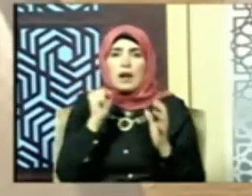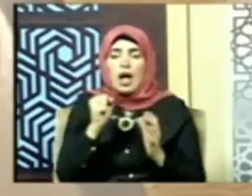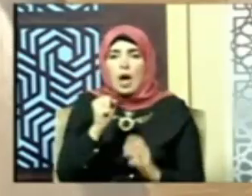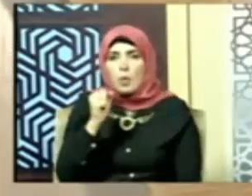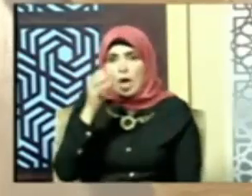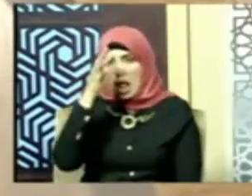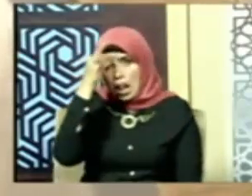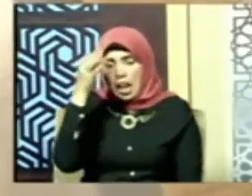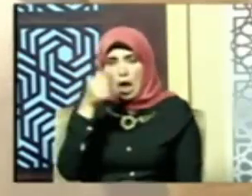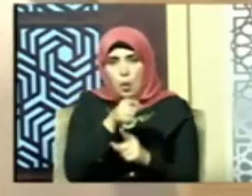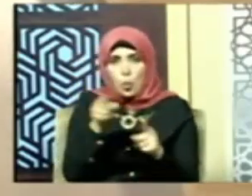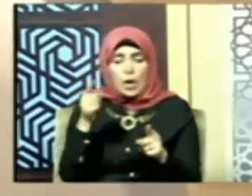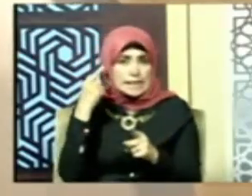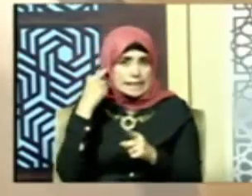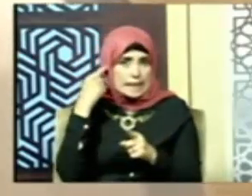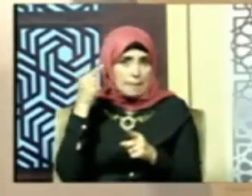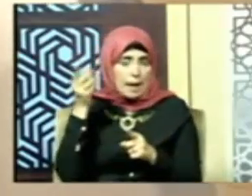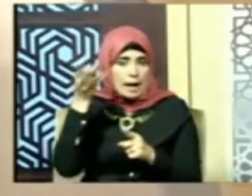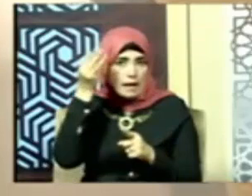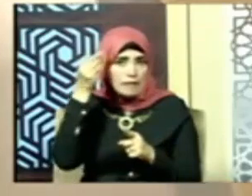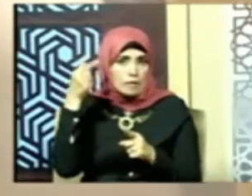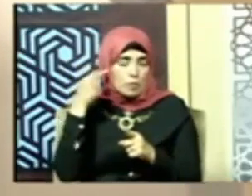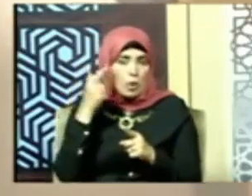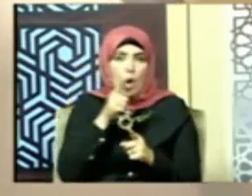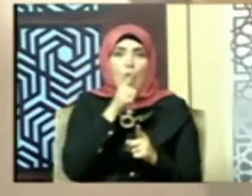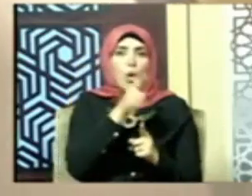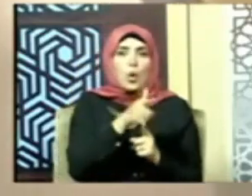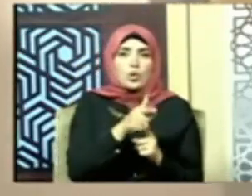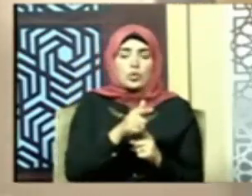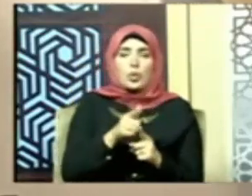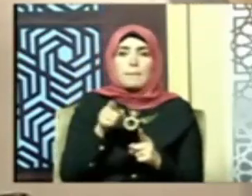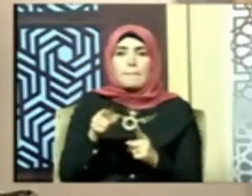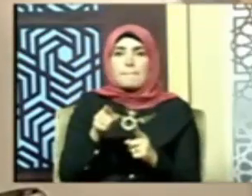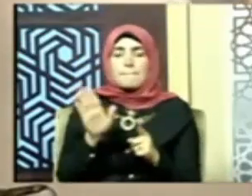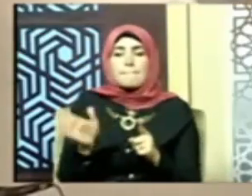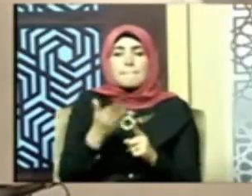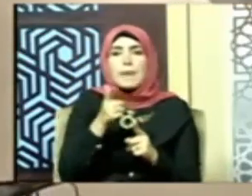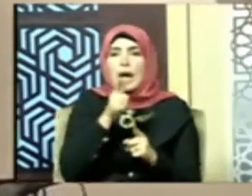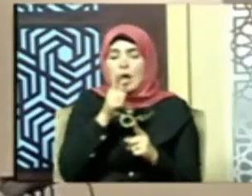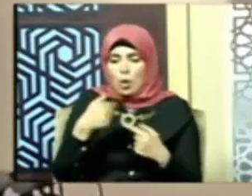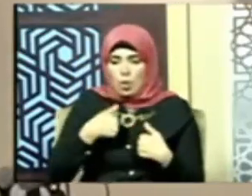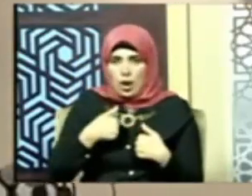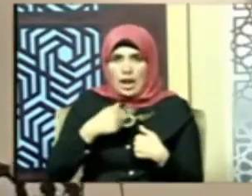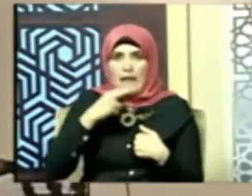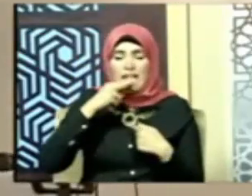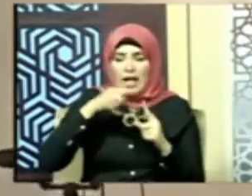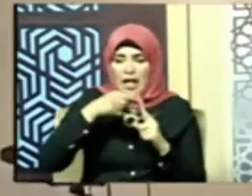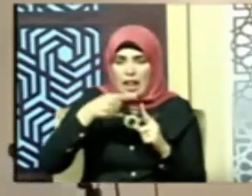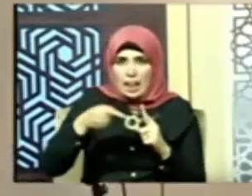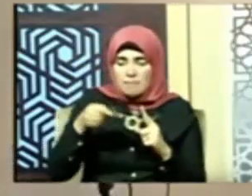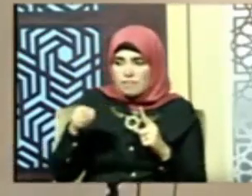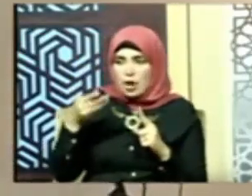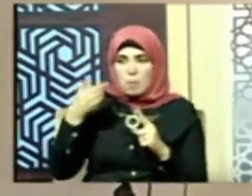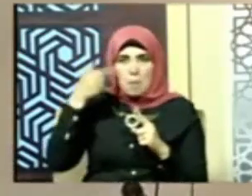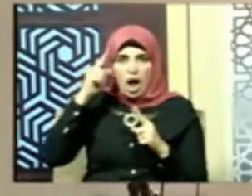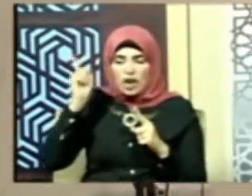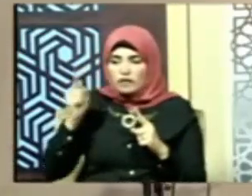ولولا إذ سمعتموه قلتم ما يكون لنا أن نتكلم